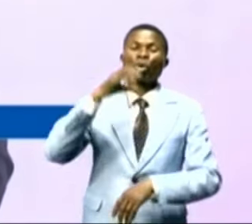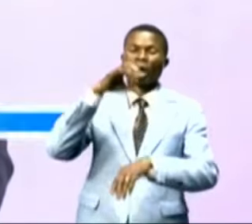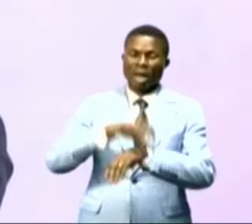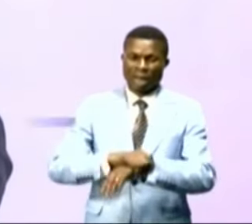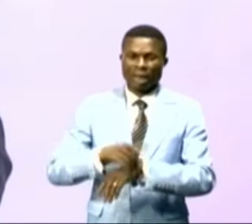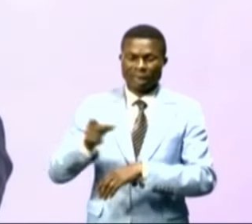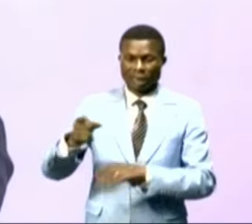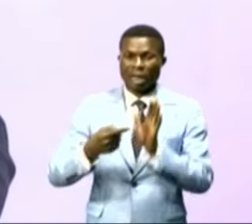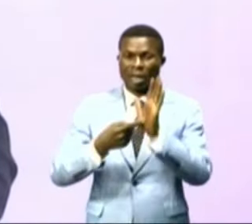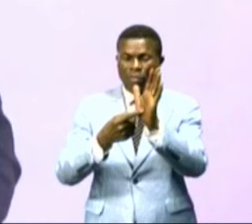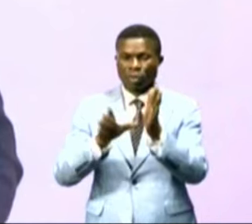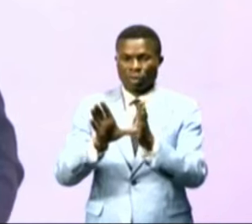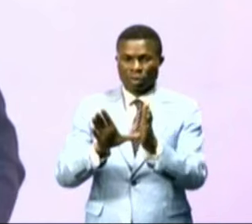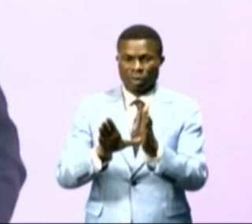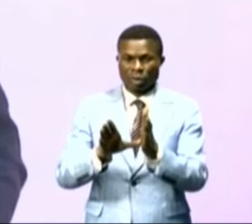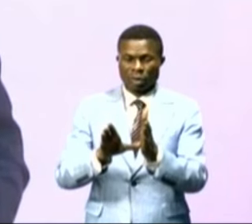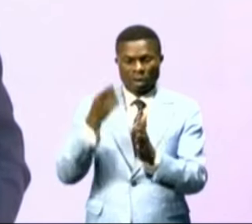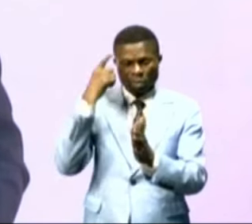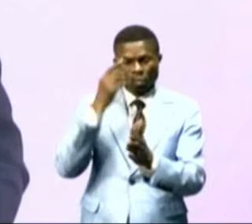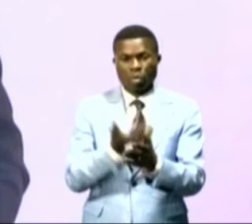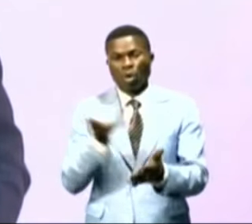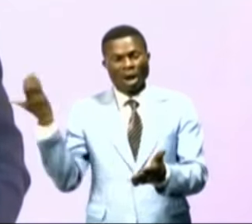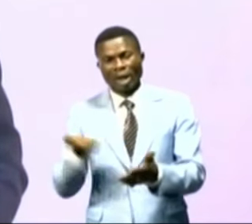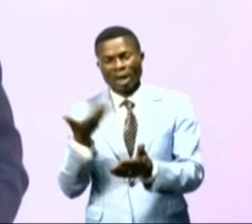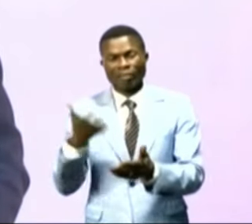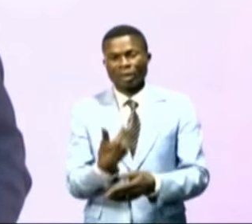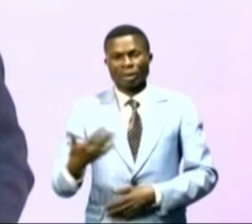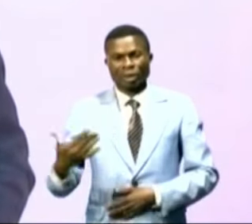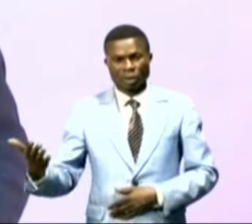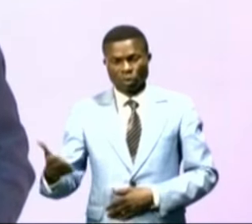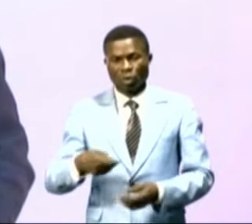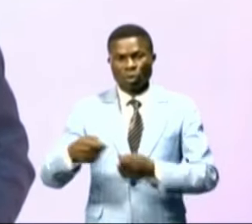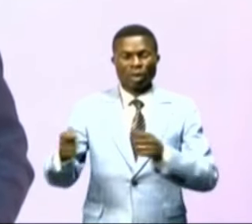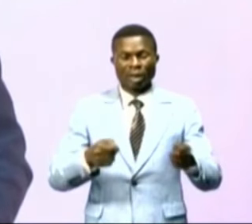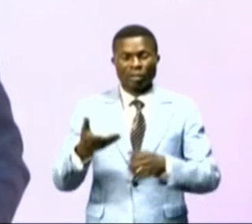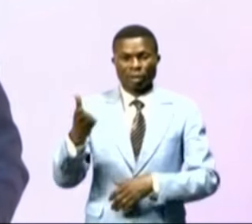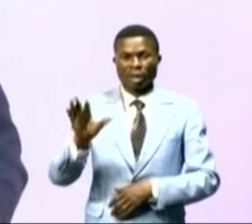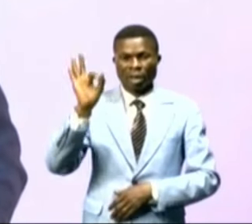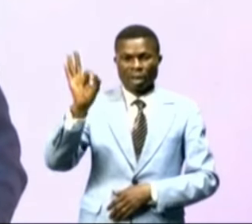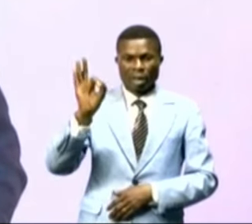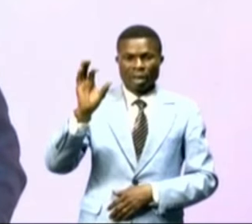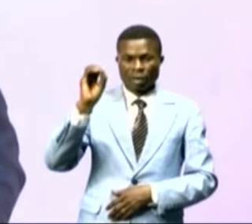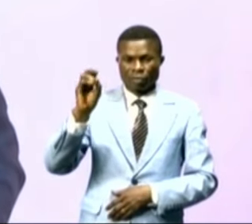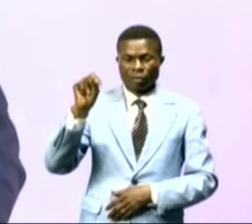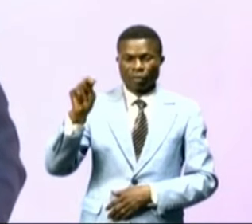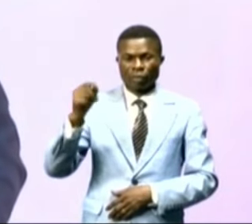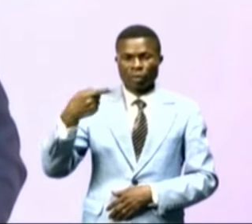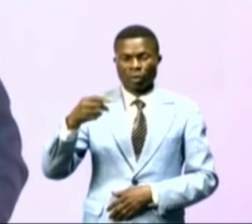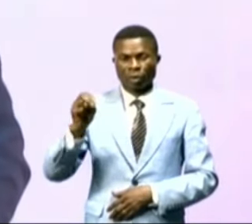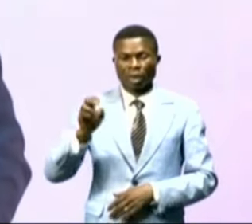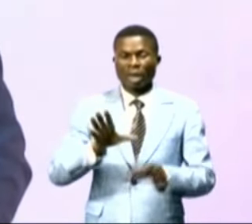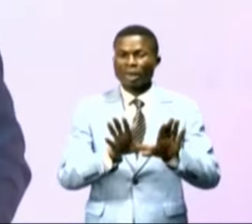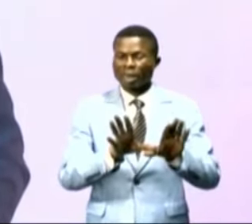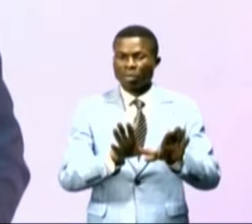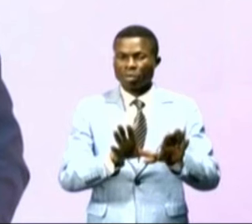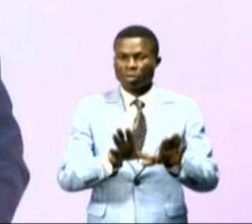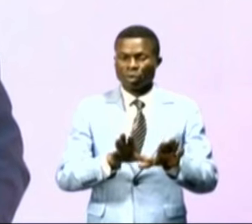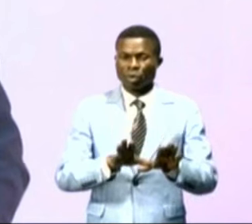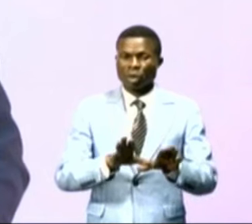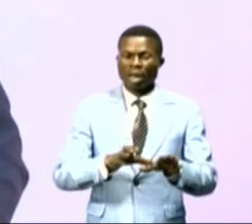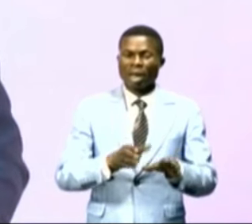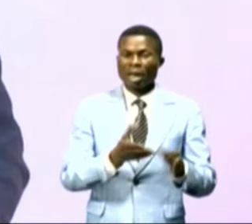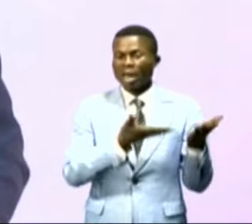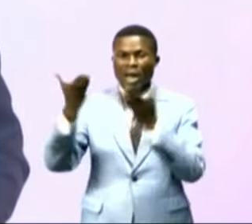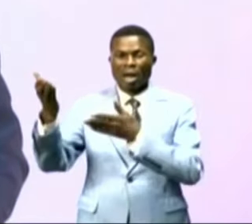plombs pour décharger la marchandise dans les marchés de Pondwe au motif que c'était des poissons qui ne devaient pas aller